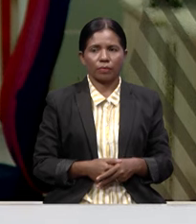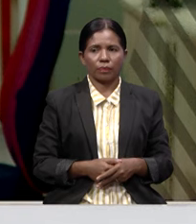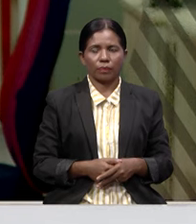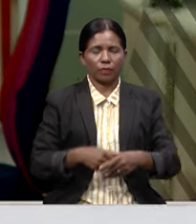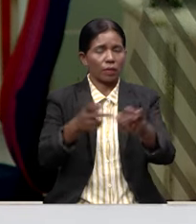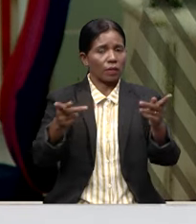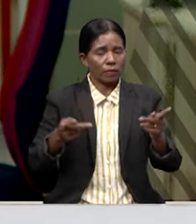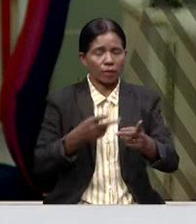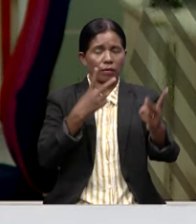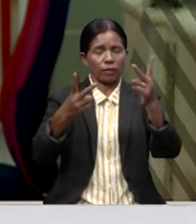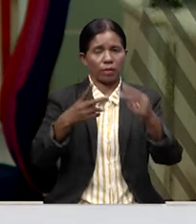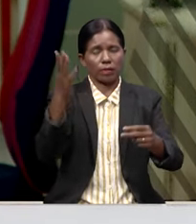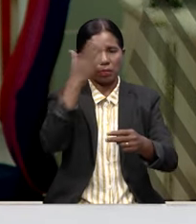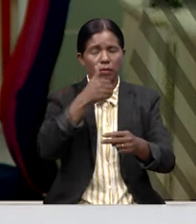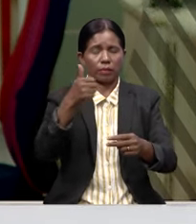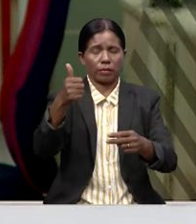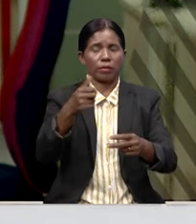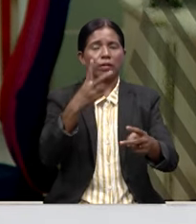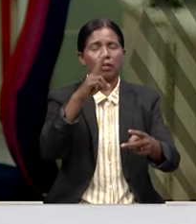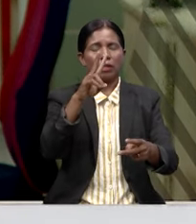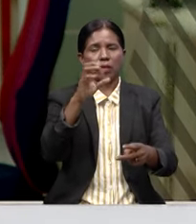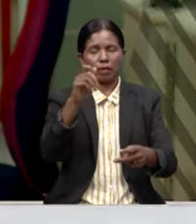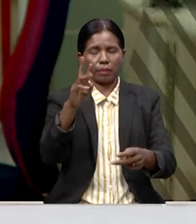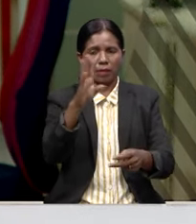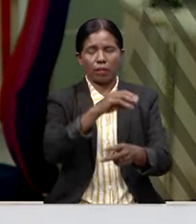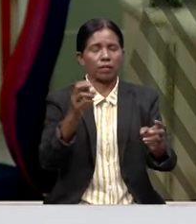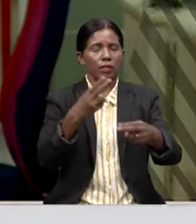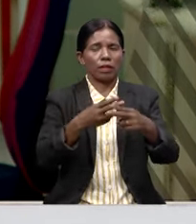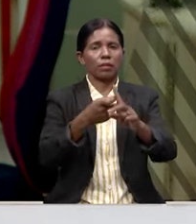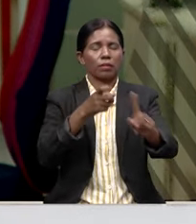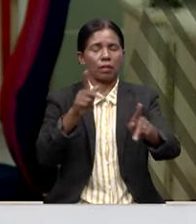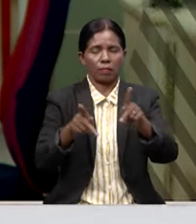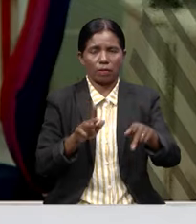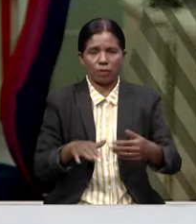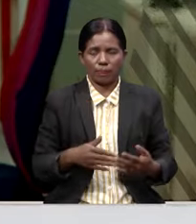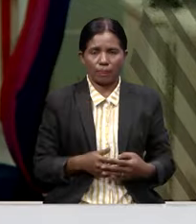Fatin Turismo Comunitario Rabilau, Laos Narang Orising Usibiala Sira.